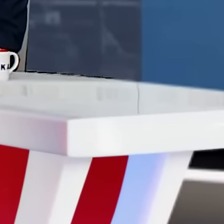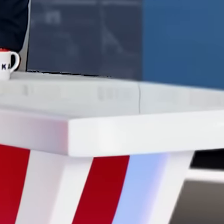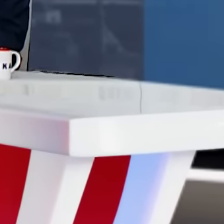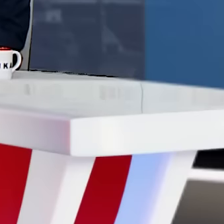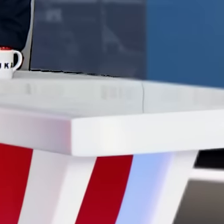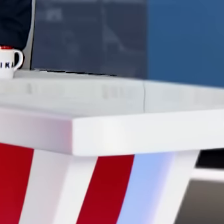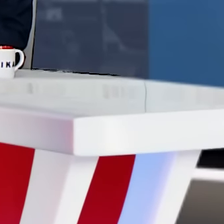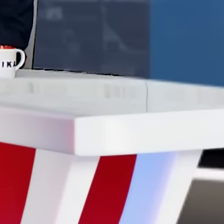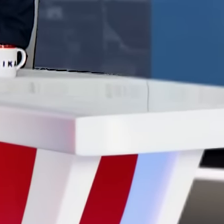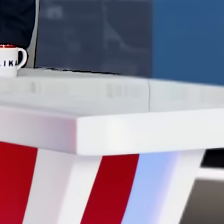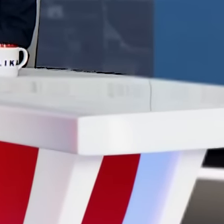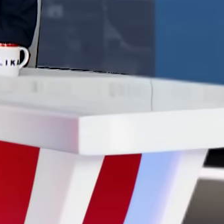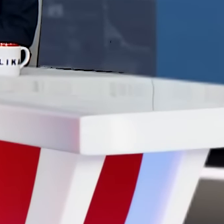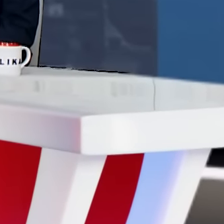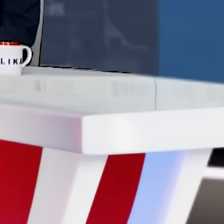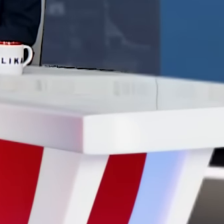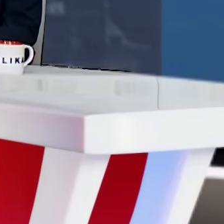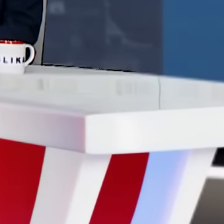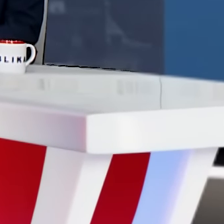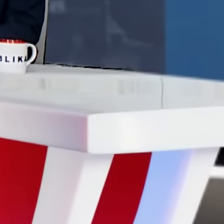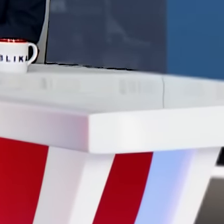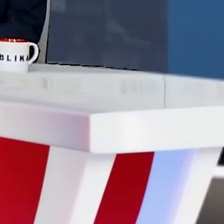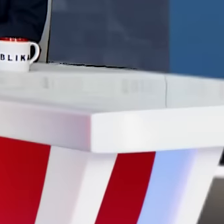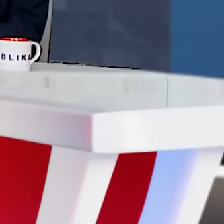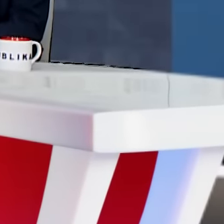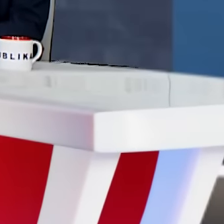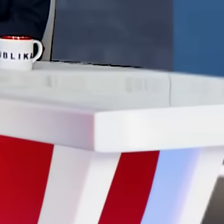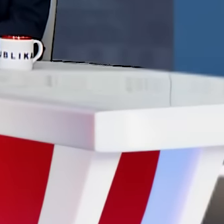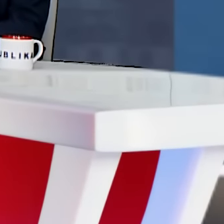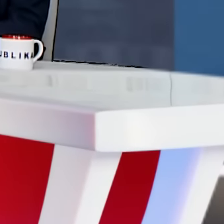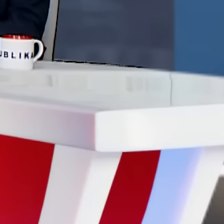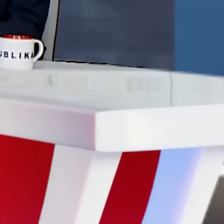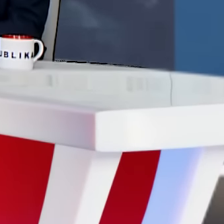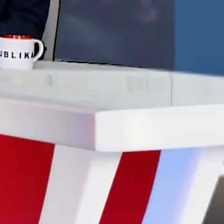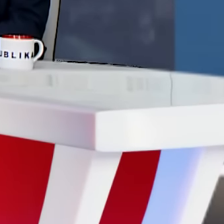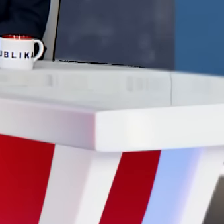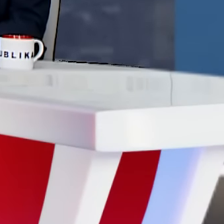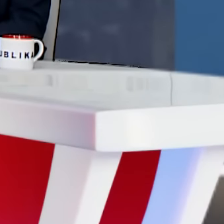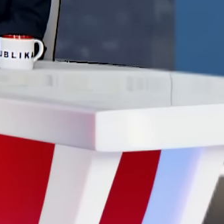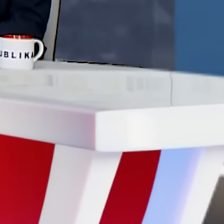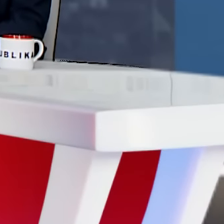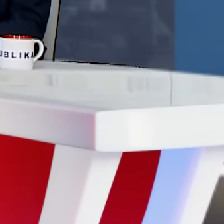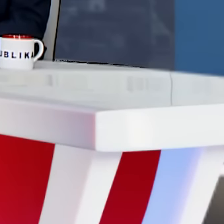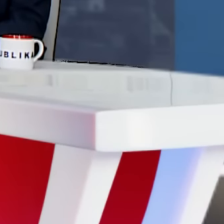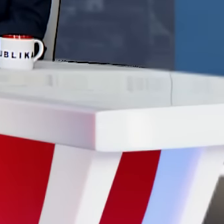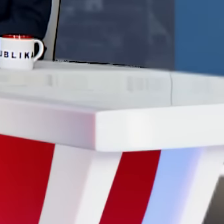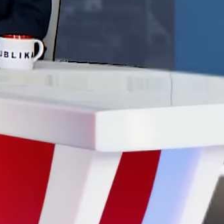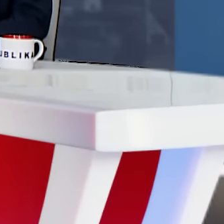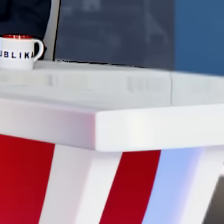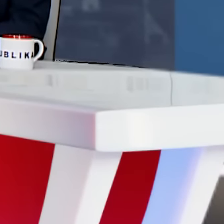poprosić o komentarz służbie zdrowia bo to że czy w ochronie zdrowia bardziej powinniśmy mówić bo ta ochrona zaczyna być taką